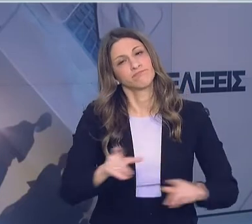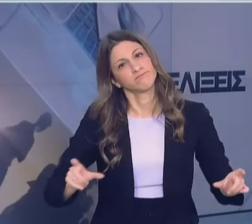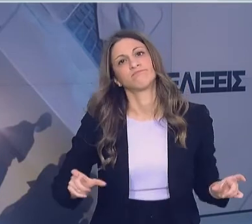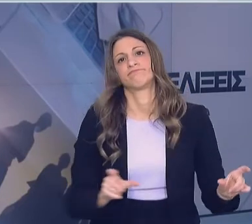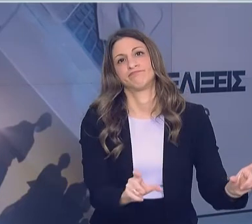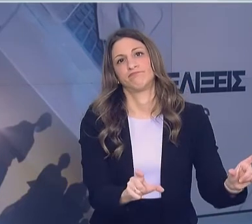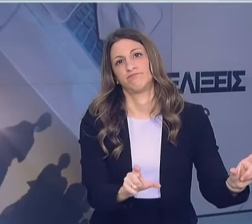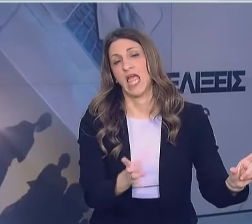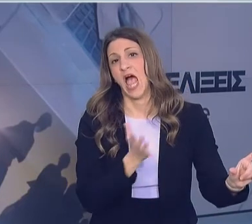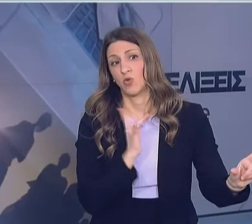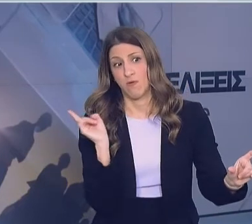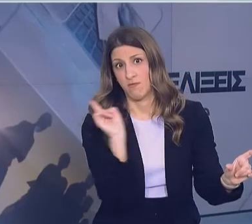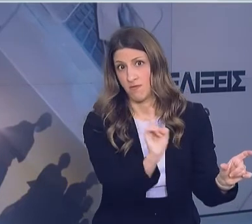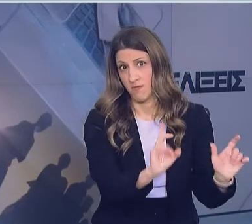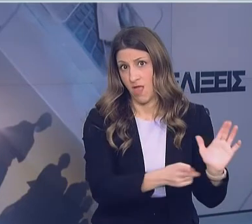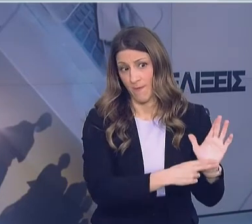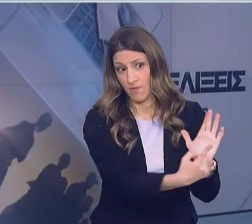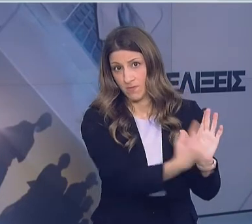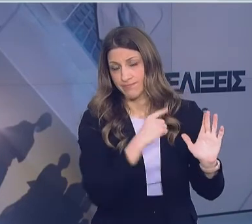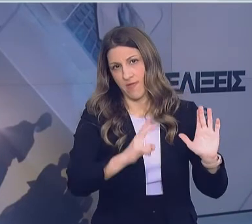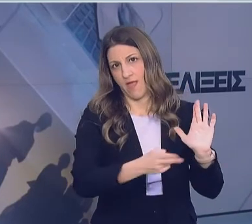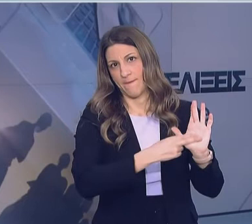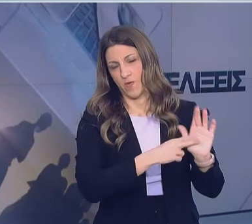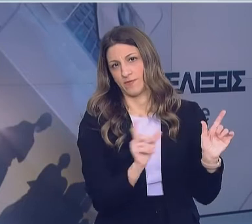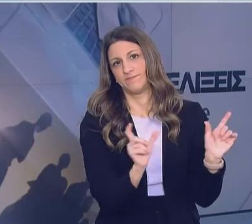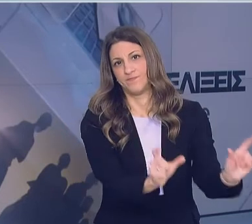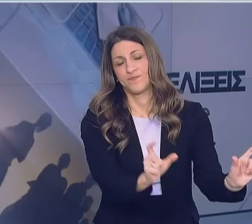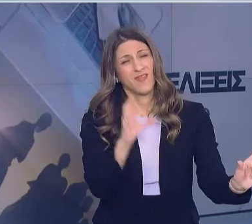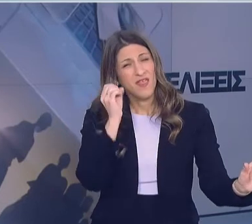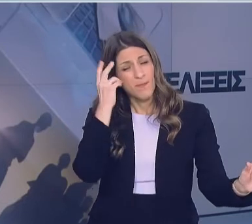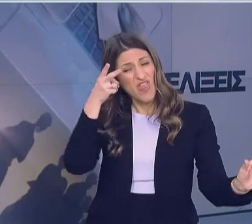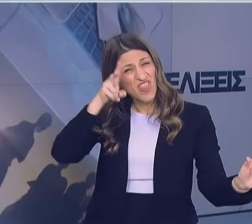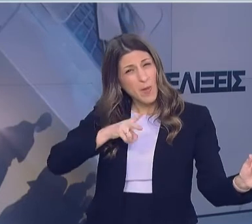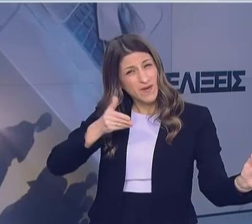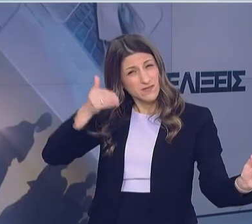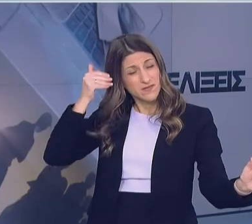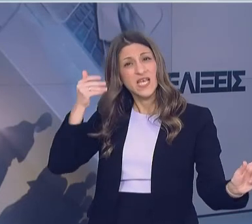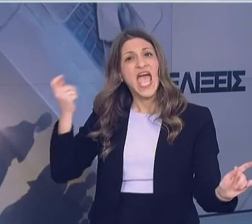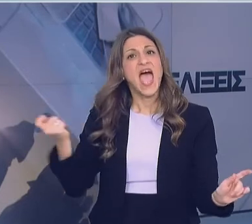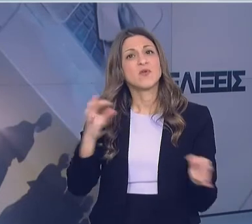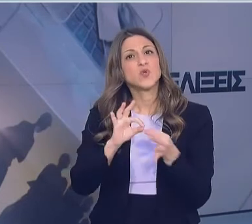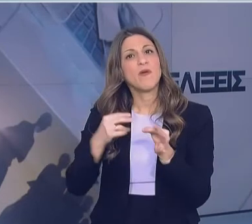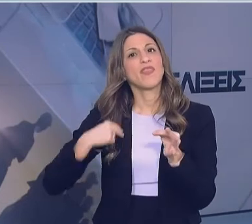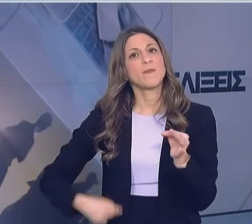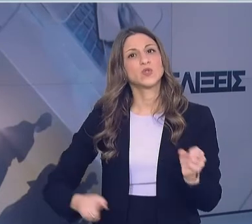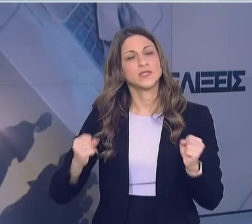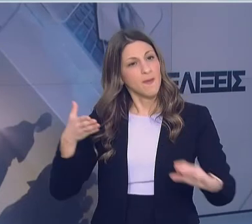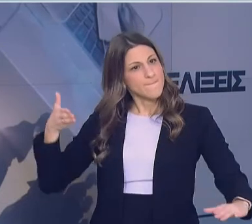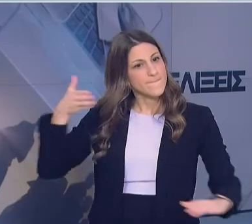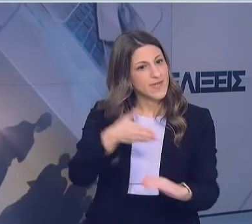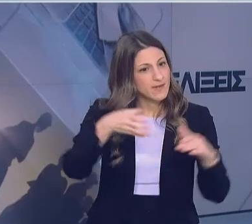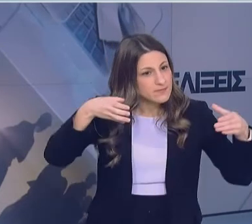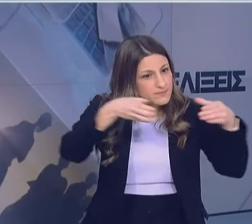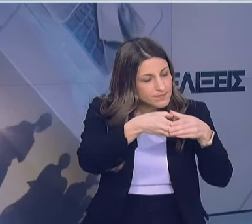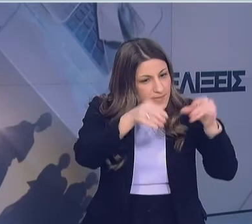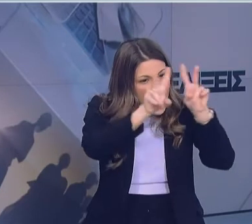υγειονομικό αποκλεισμό. Θυμίζω ότι τις τελευταίες δύο μέρες, ειδικό κλιμάκιο του ΕΟΔΗ πραγματοποιεί ιχνηλάτηση όλων